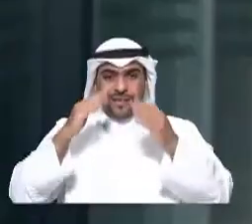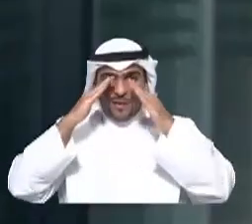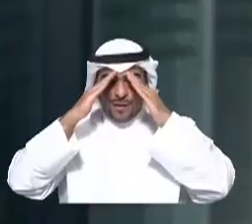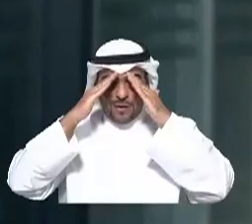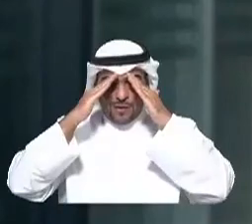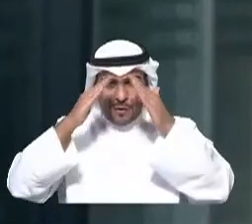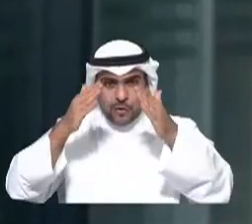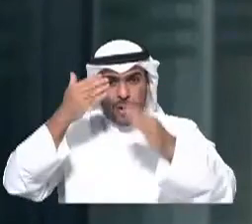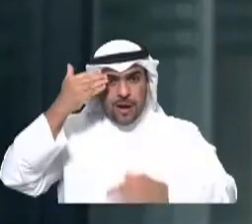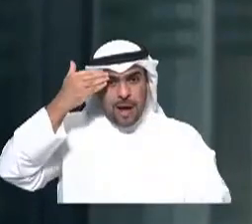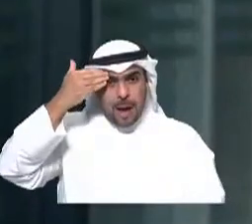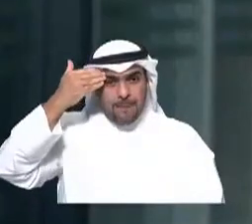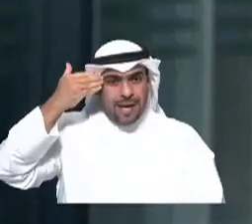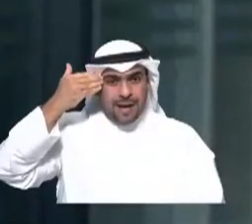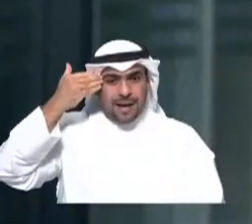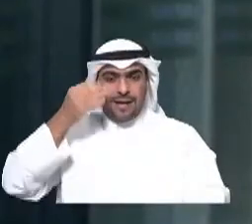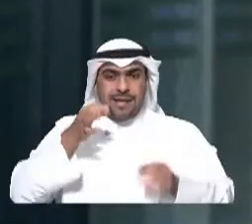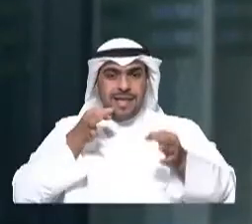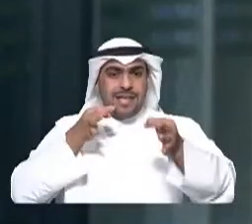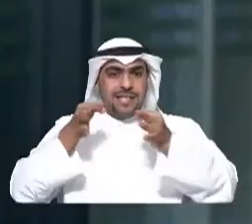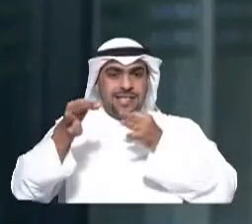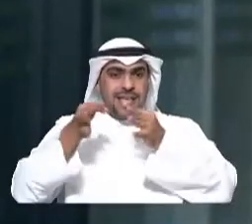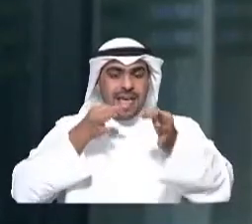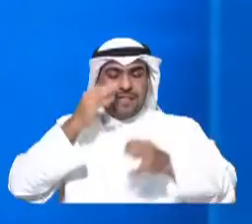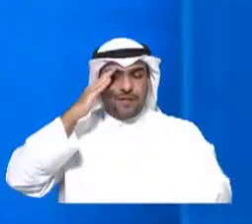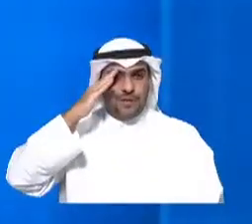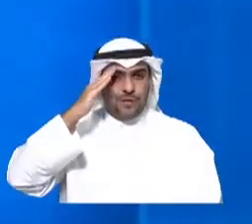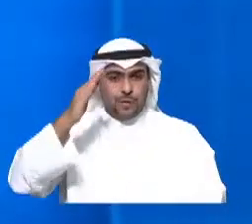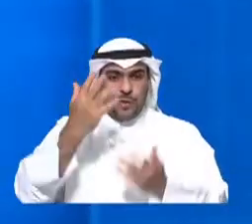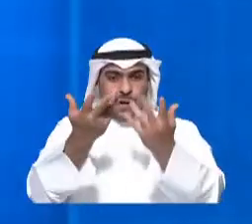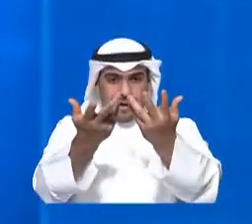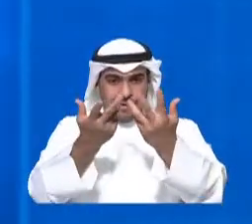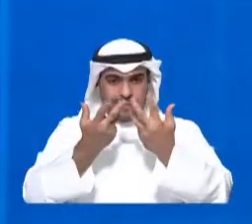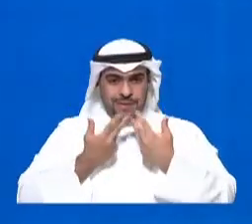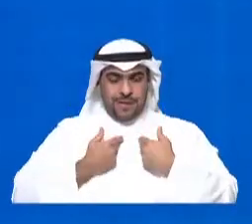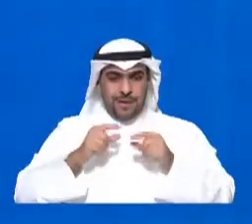المحلل السياسي الأستاذ حسين عبد الرحمن. شكرا لوجودك معي. شكرا.